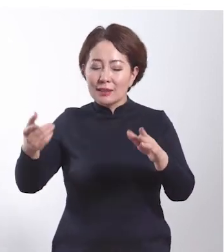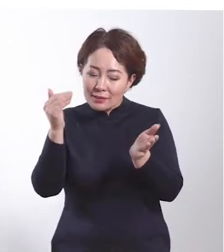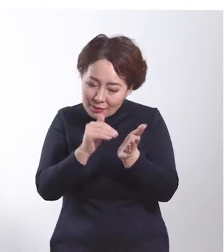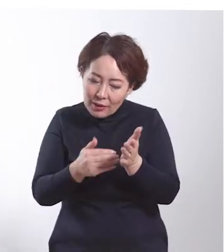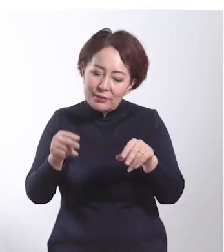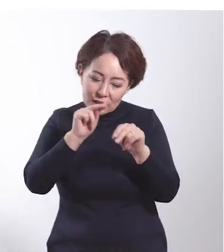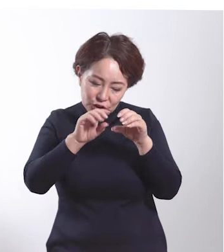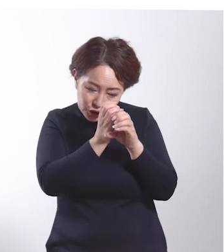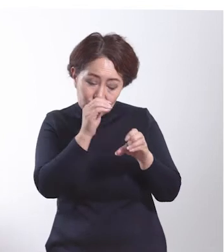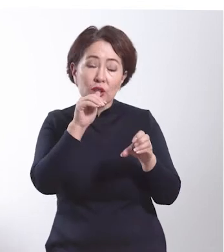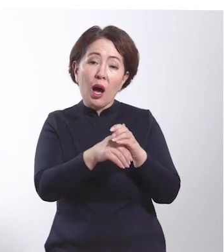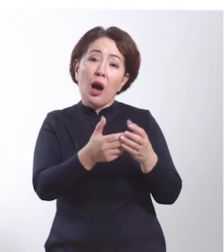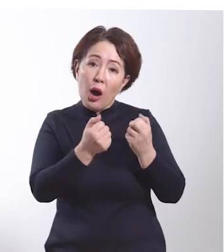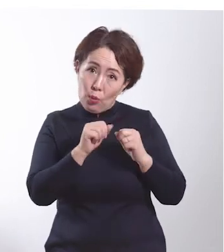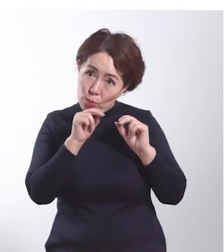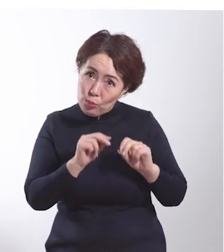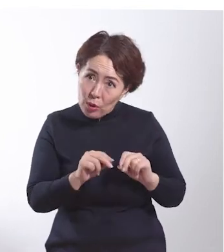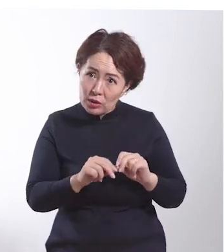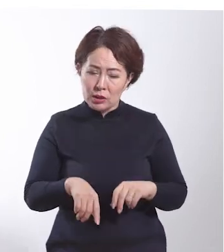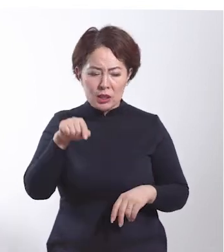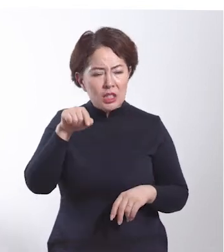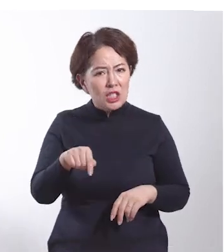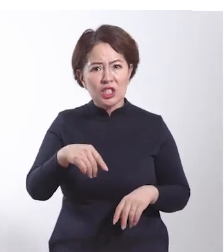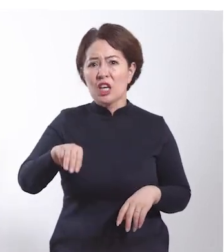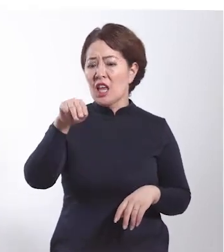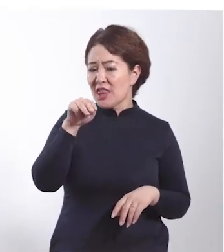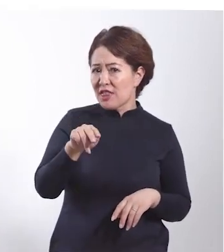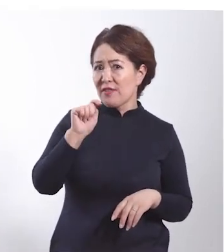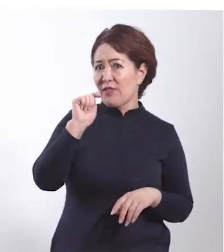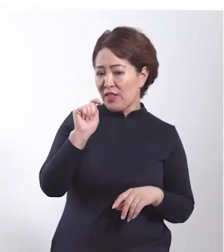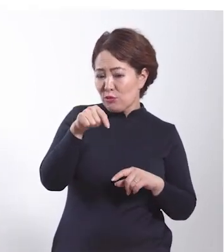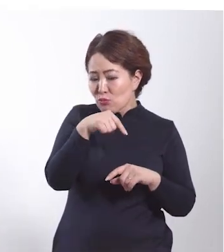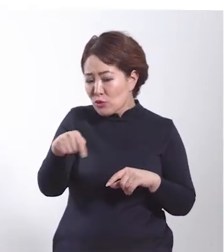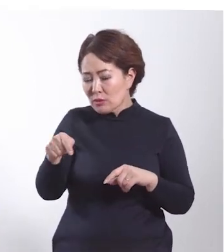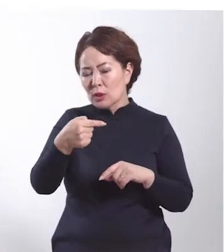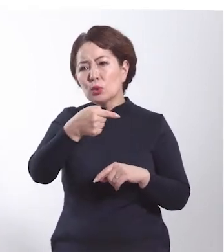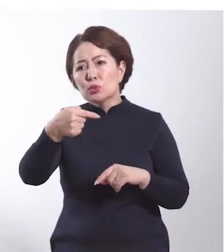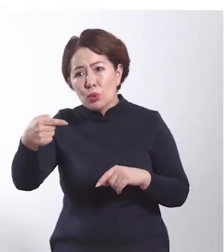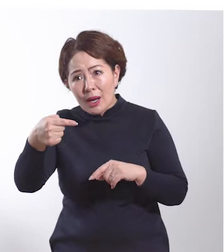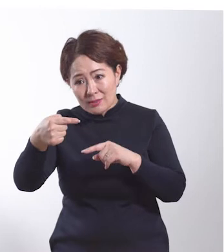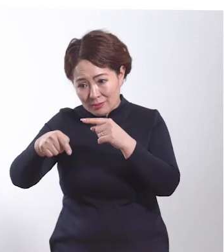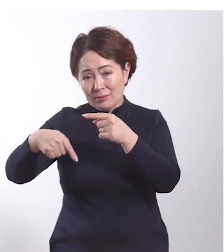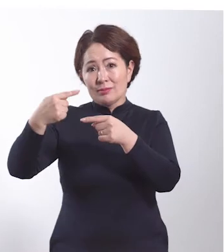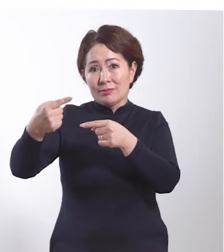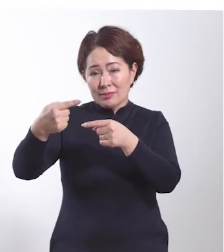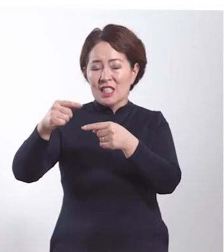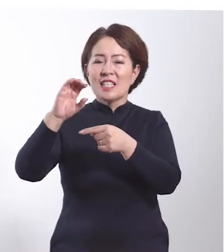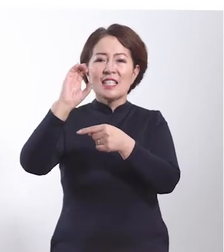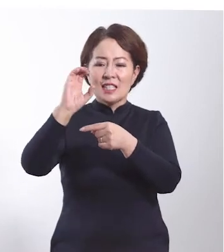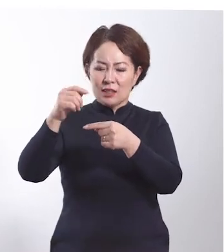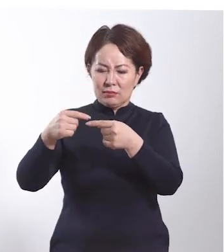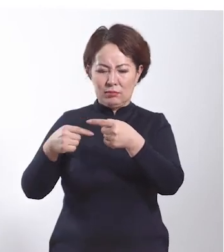дараа шинжилгээг давтан хийгээрэй. Хэрэв T тэмдэглэгээний хажууд зураас үүссэн боловч